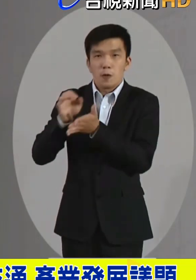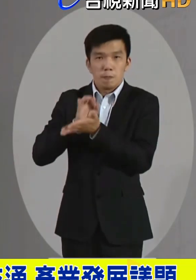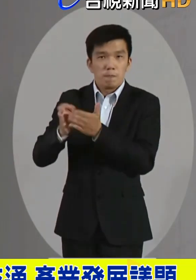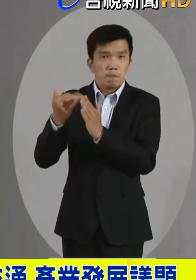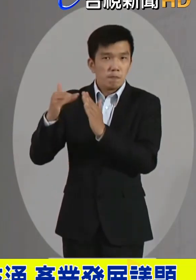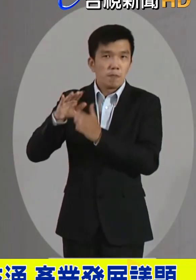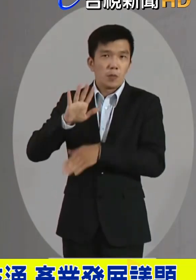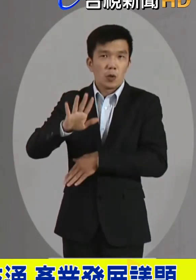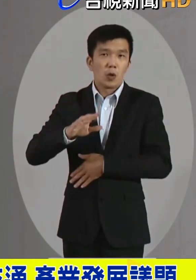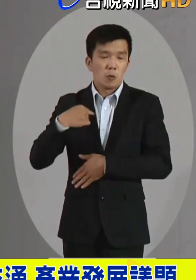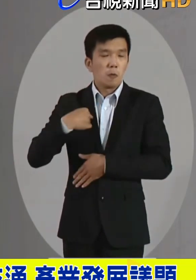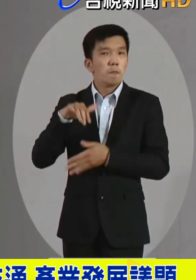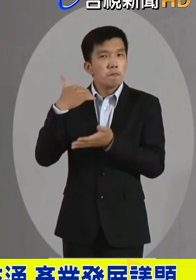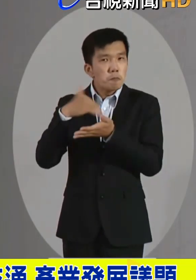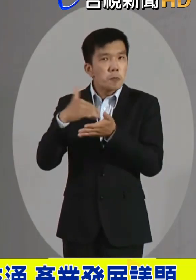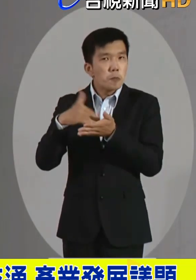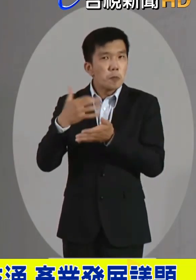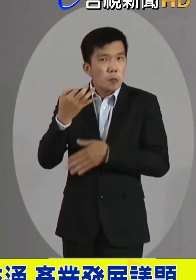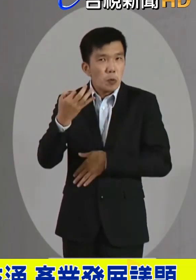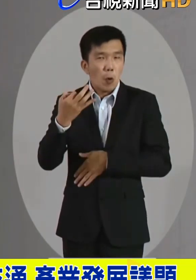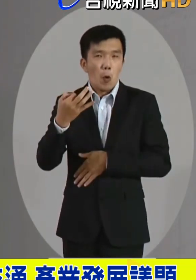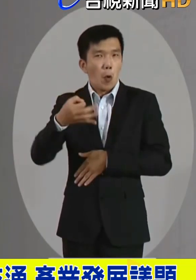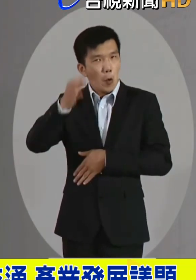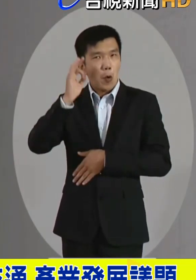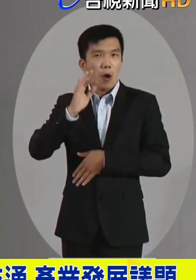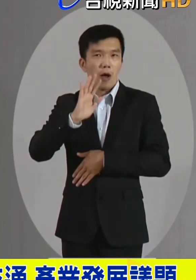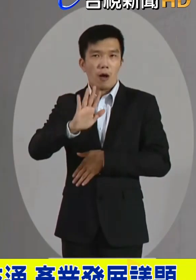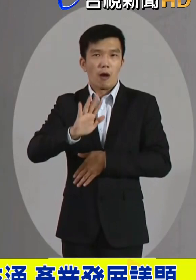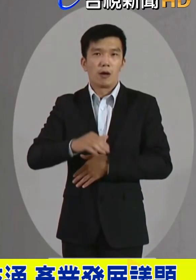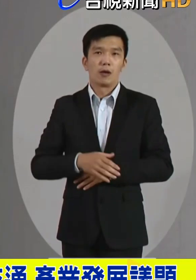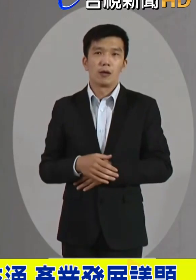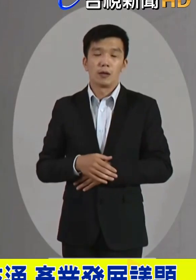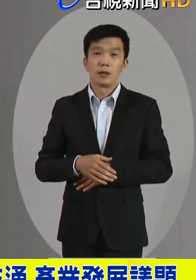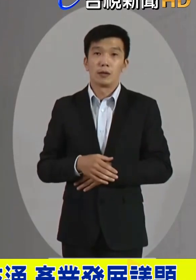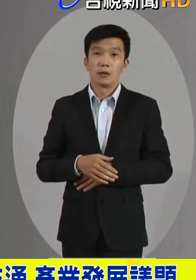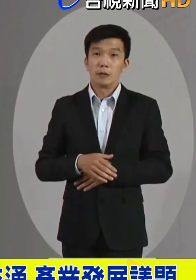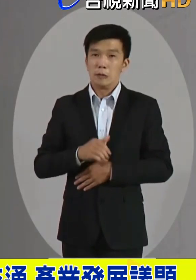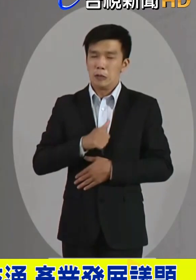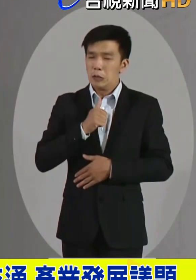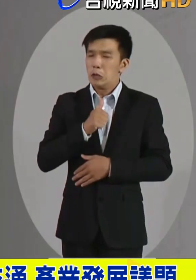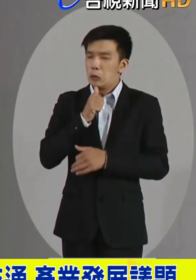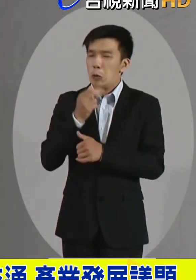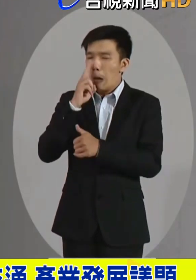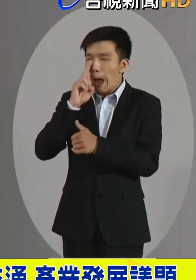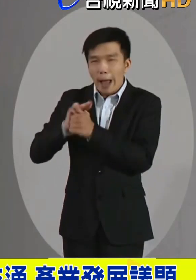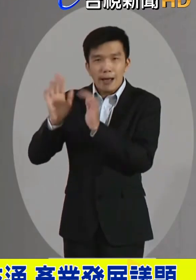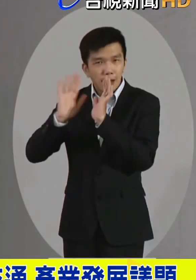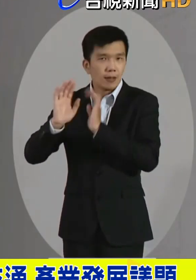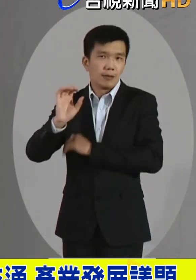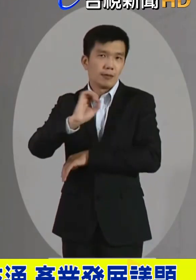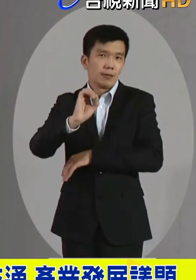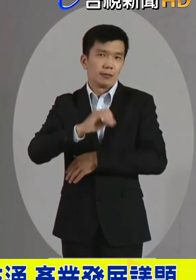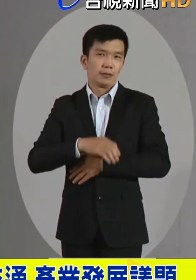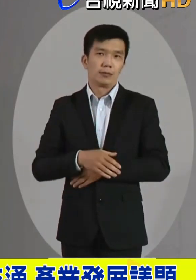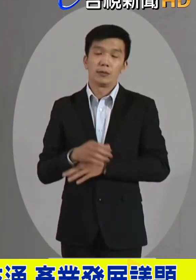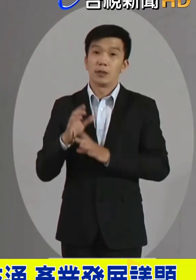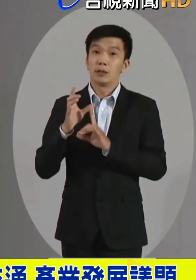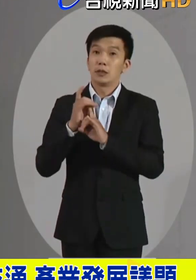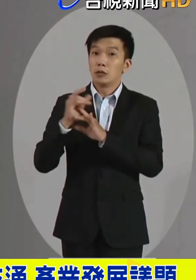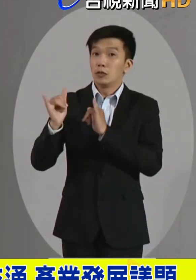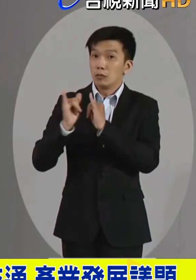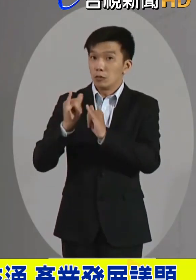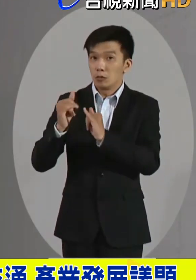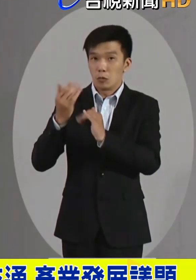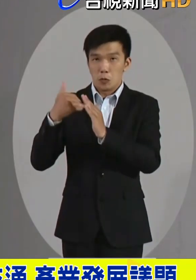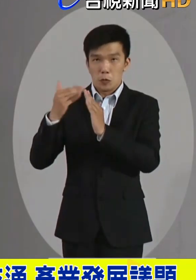也算过，其实它的数字是非常高的，从来没有去穷过孩子，因为新竹人最重视教